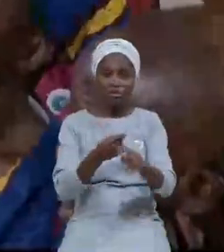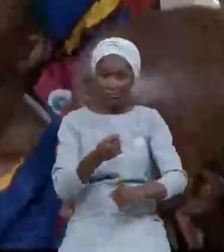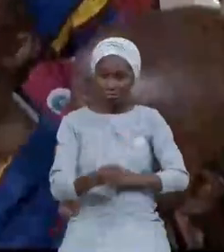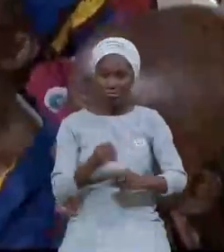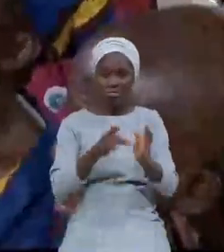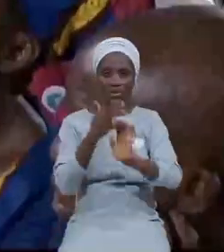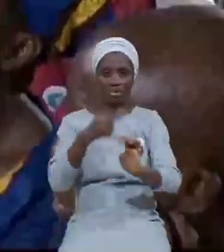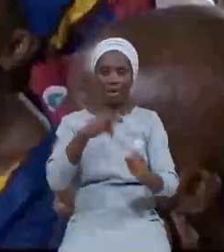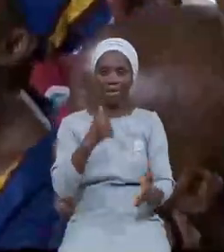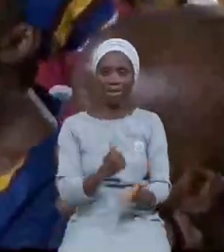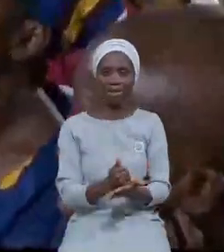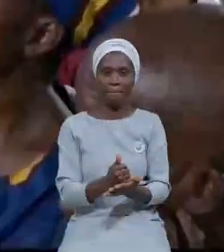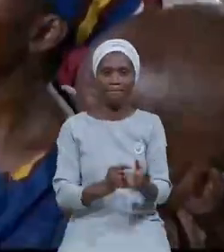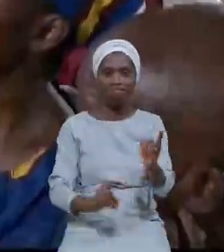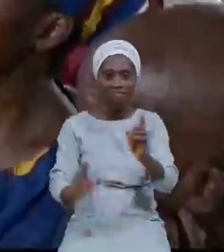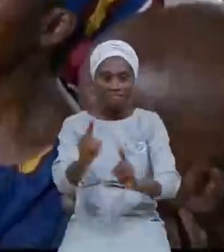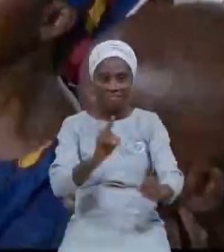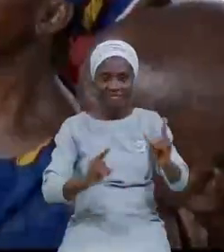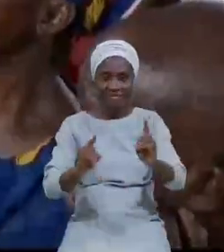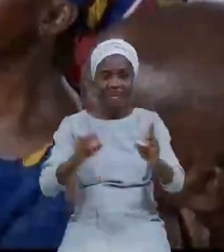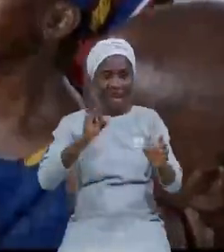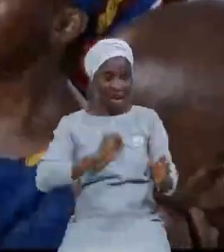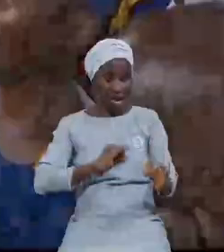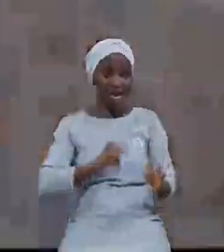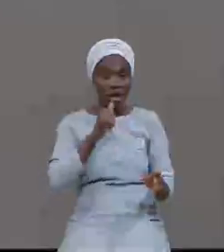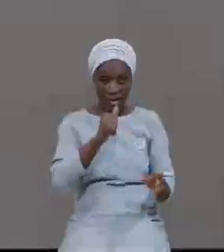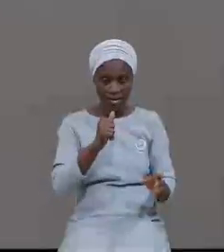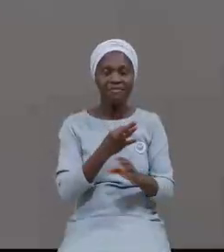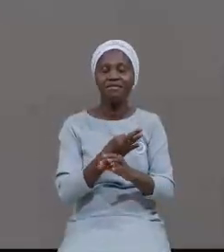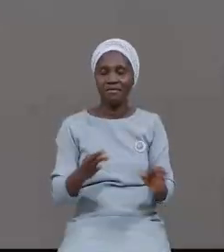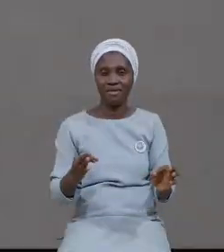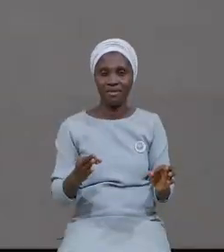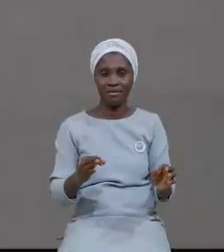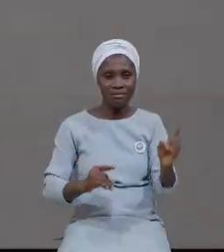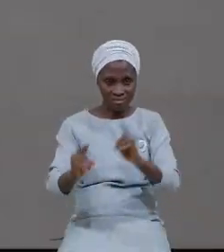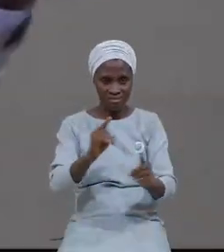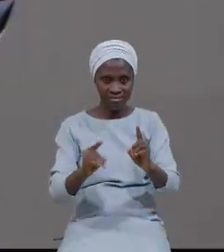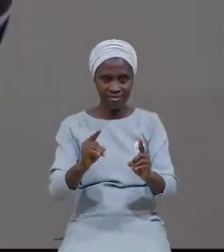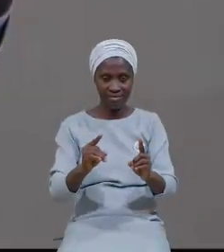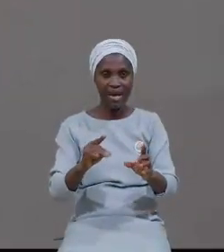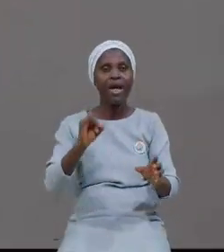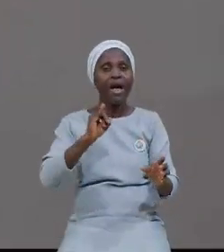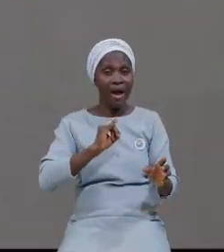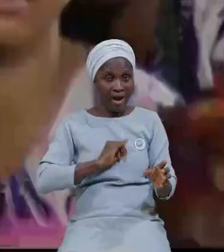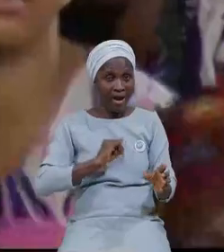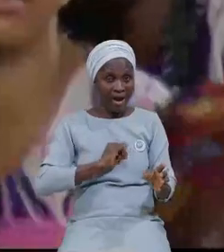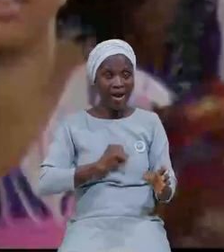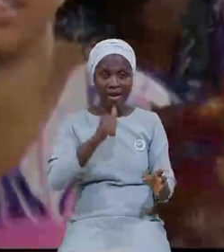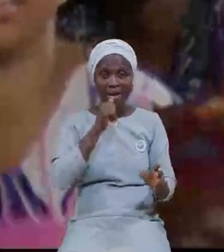la souffrance je suis libre je suis